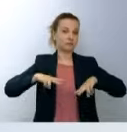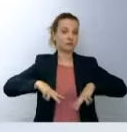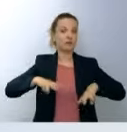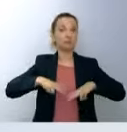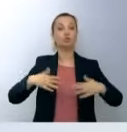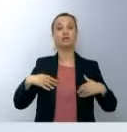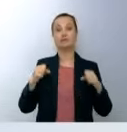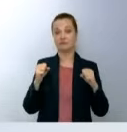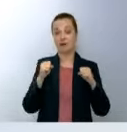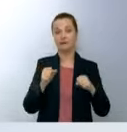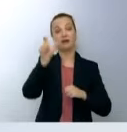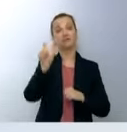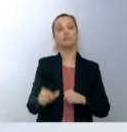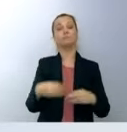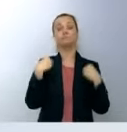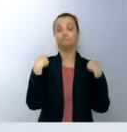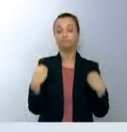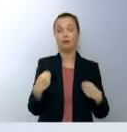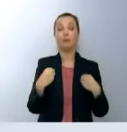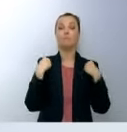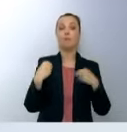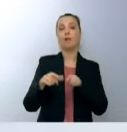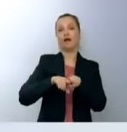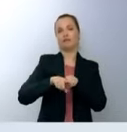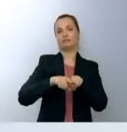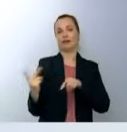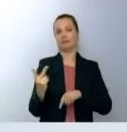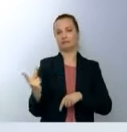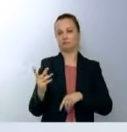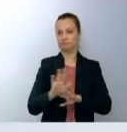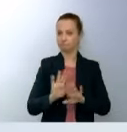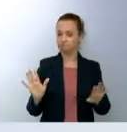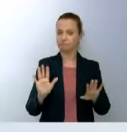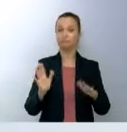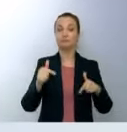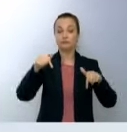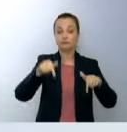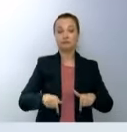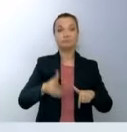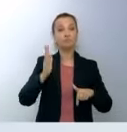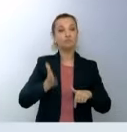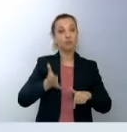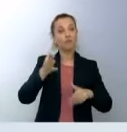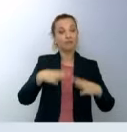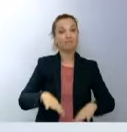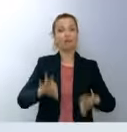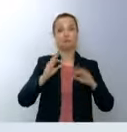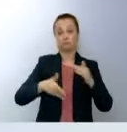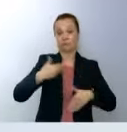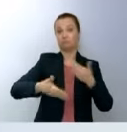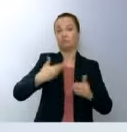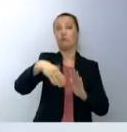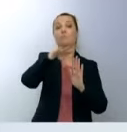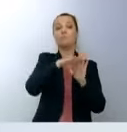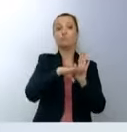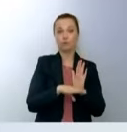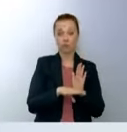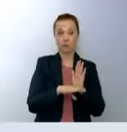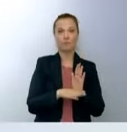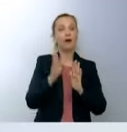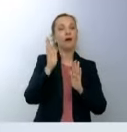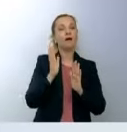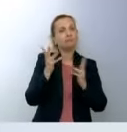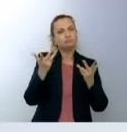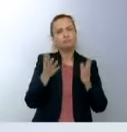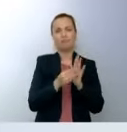πολύ έτσι καλή και αρμονική σχέση μπορούμε σήμερα να ξεκινήσουμε ένα πρόγραμμα να συνεχίσουμε το πρόγραμμα για την